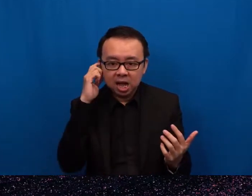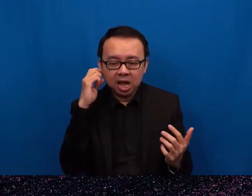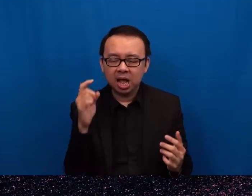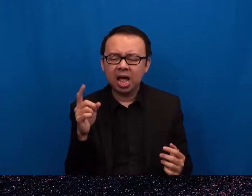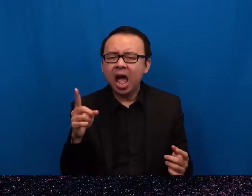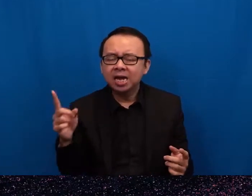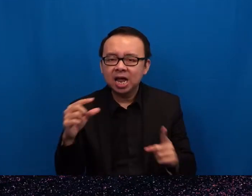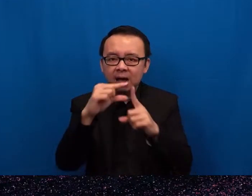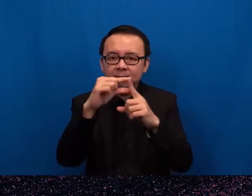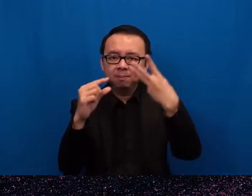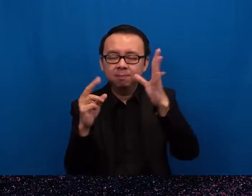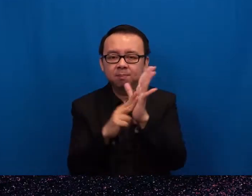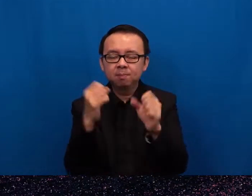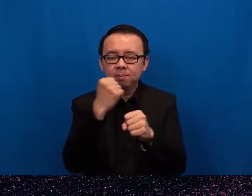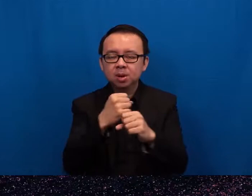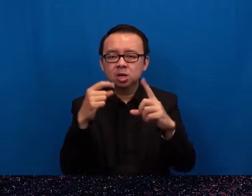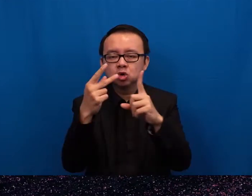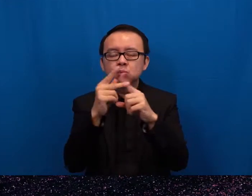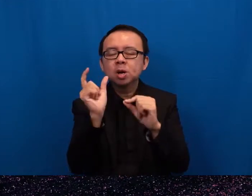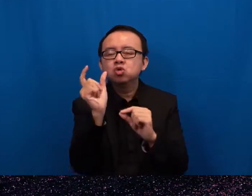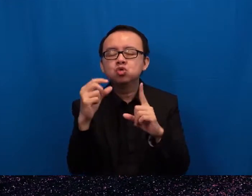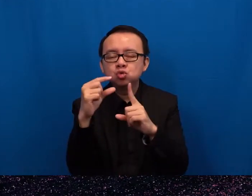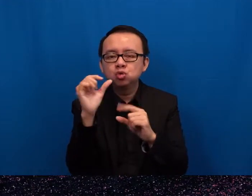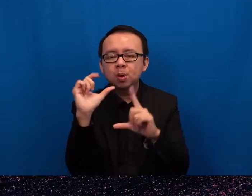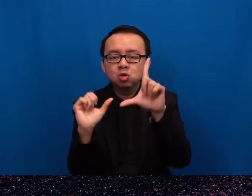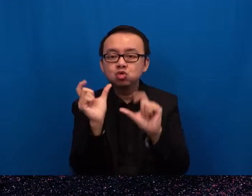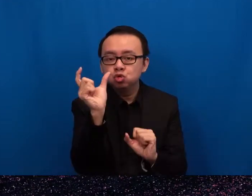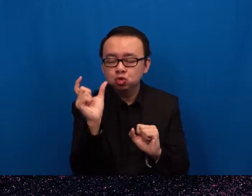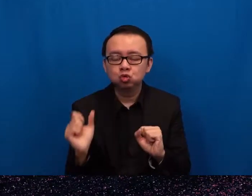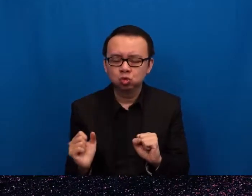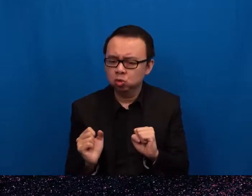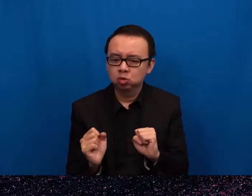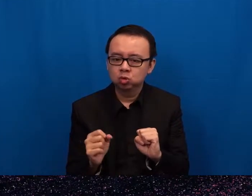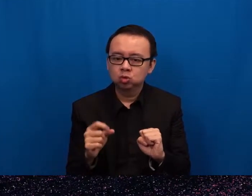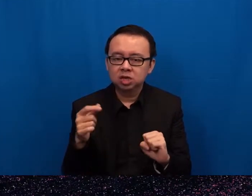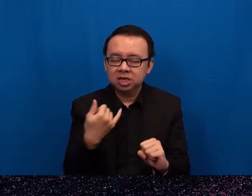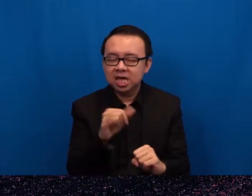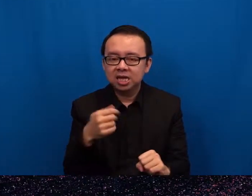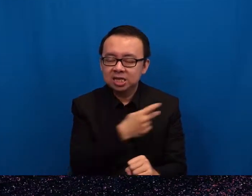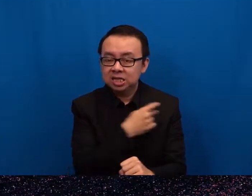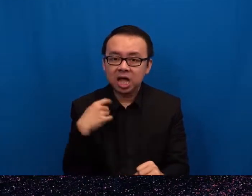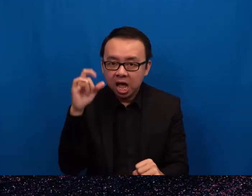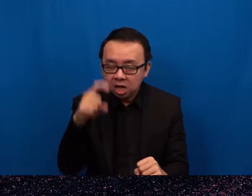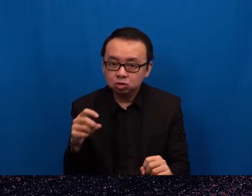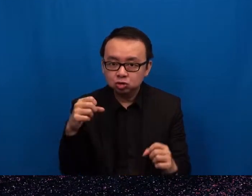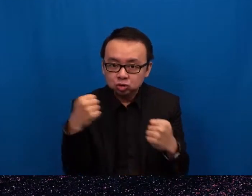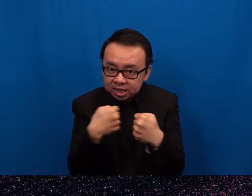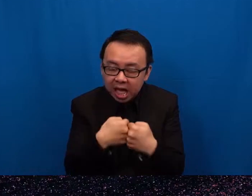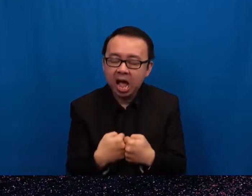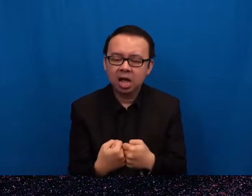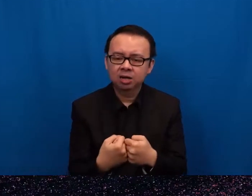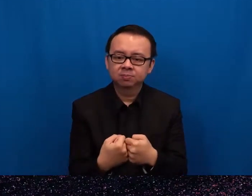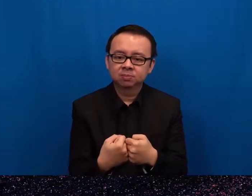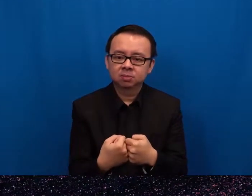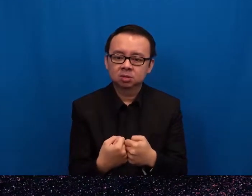Anda tantang dengan kebangunan rohani. Anda bukan cari masalah, mau bertengkar dengan setan. Tugas Anda